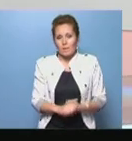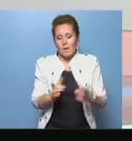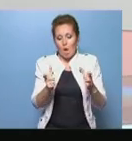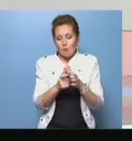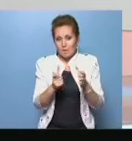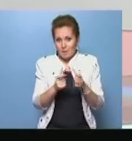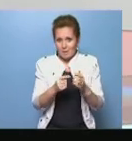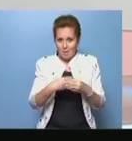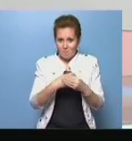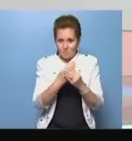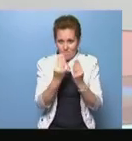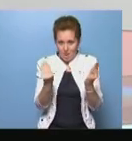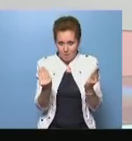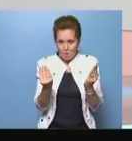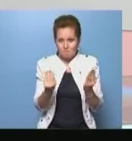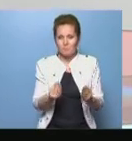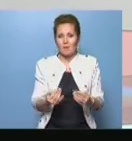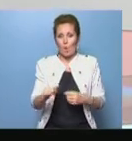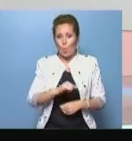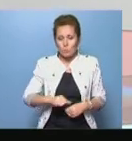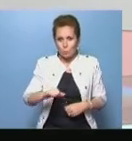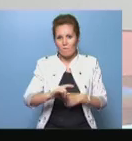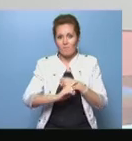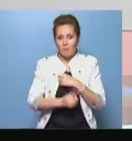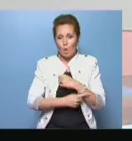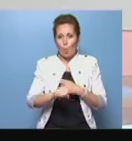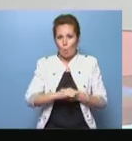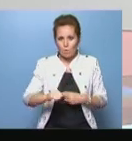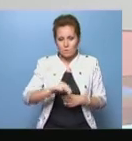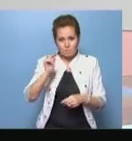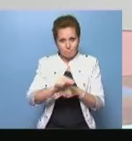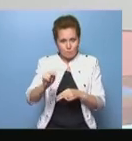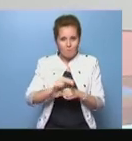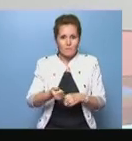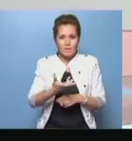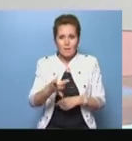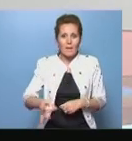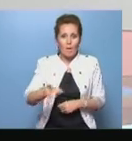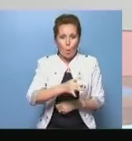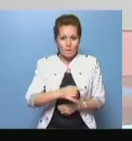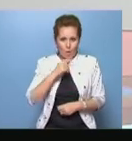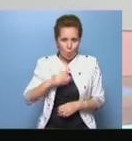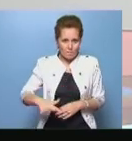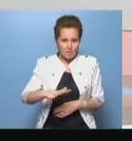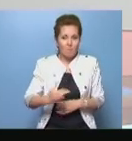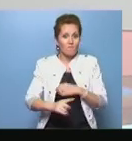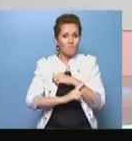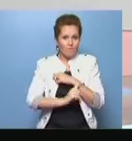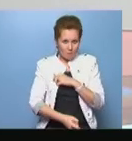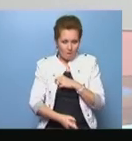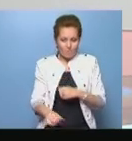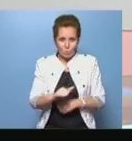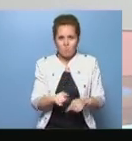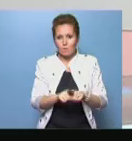веером. Серия финно-угорских обучающих открыток для молодежи появилась сразу в нескольких регионах России и Финляндии. В Удмуртии тоже. Авторы